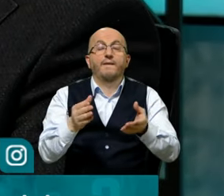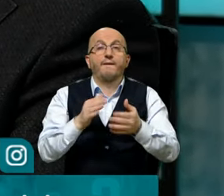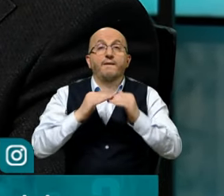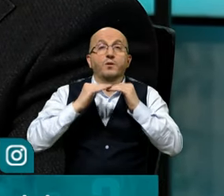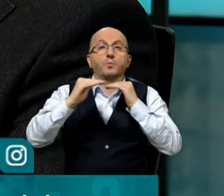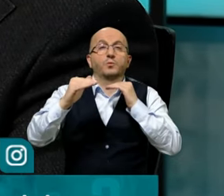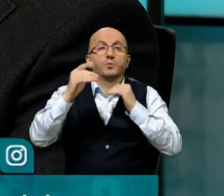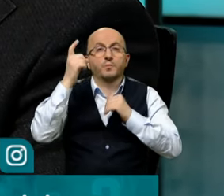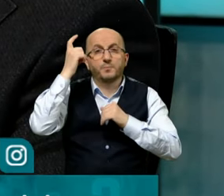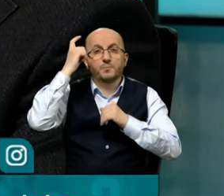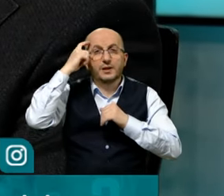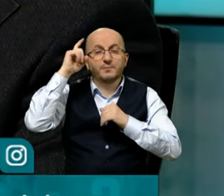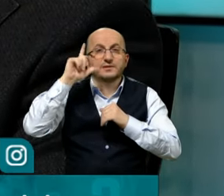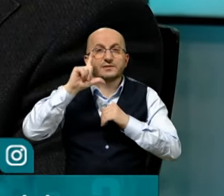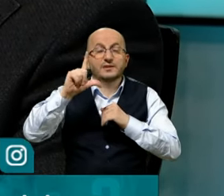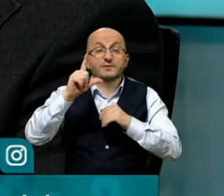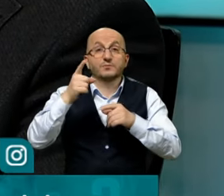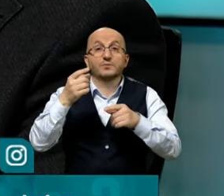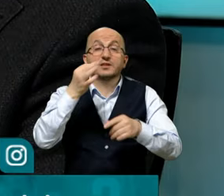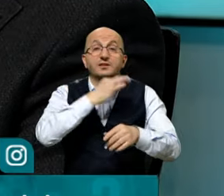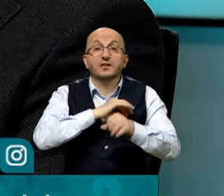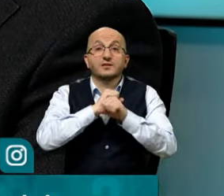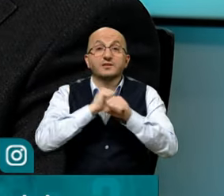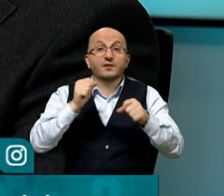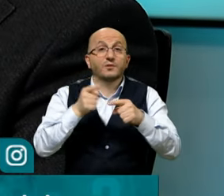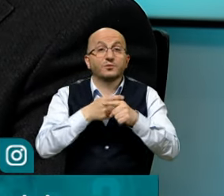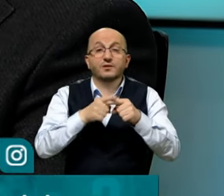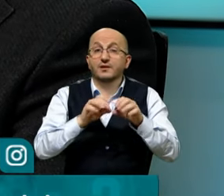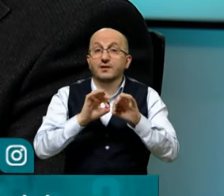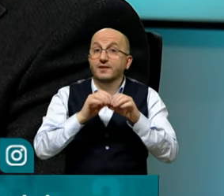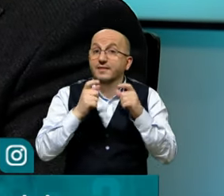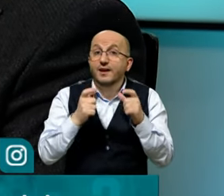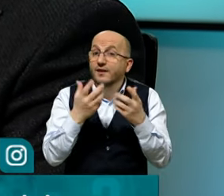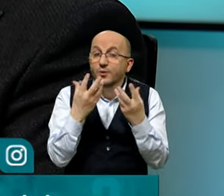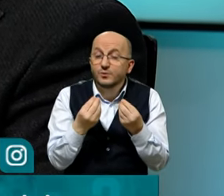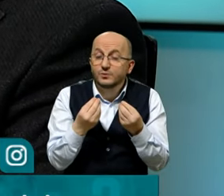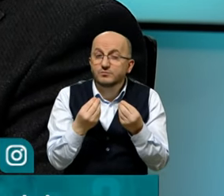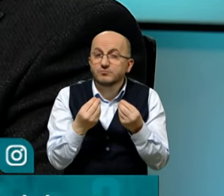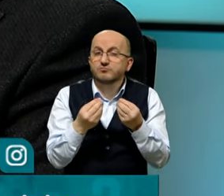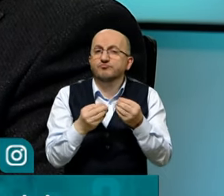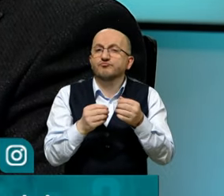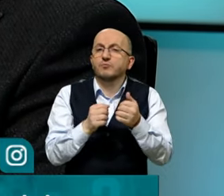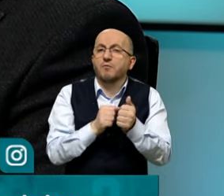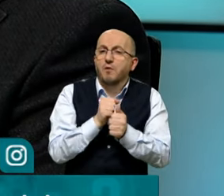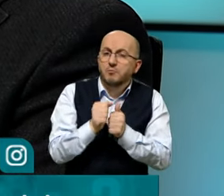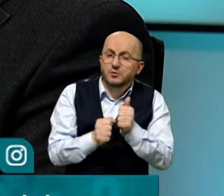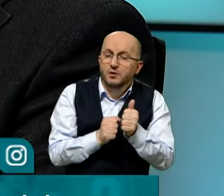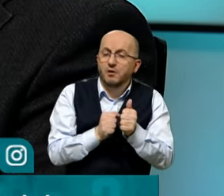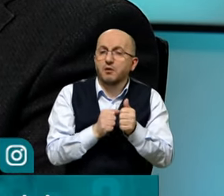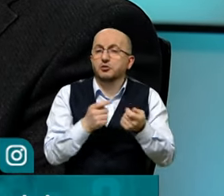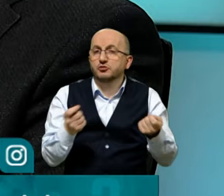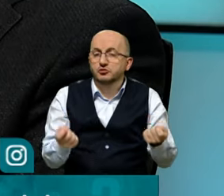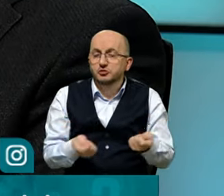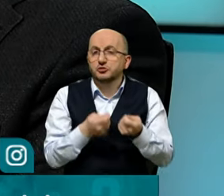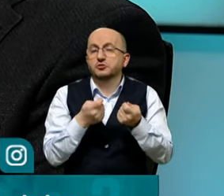toplumun bunu bilmesi gerekiyor burada kâr-zarar ortaklığı nerede olur bu anonim ortaklıkların da yani sermaye da